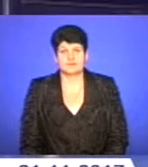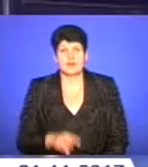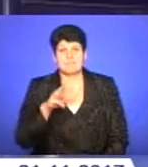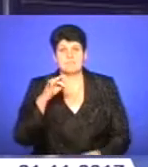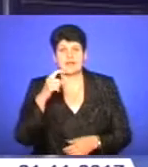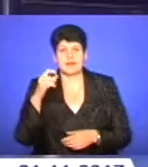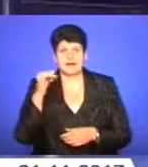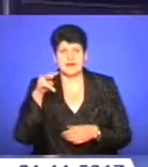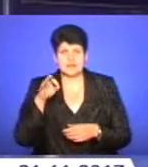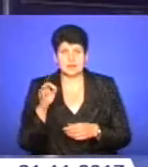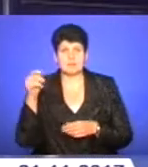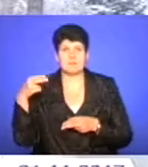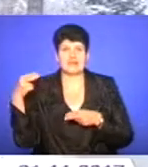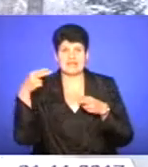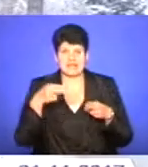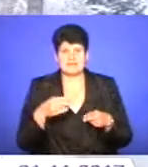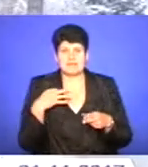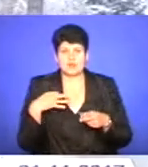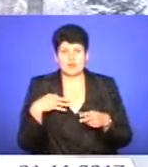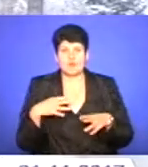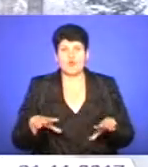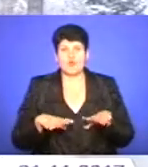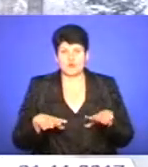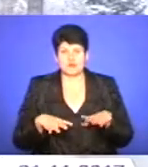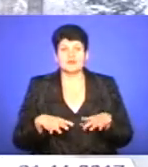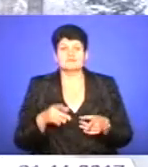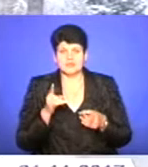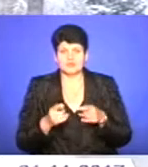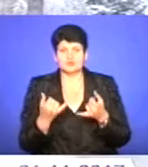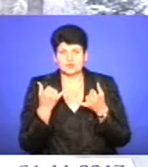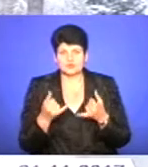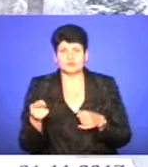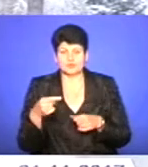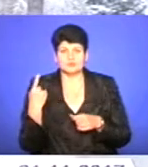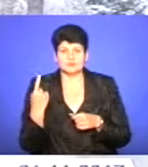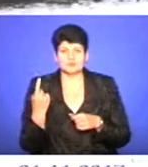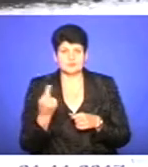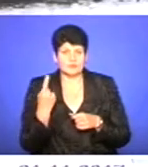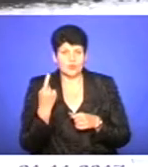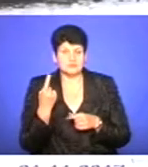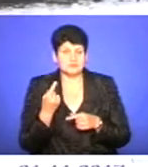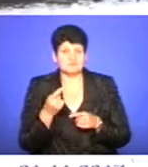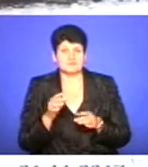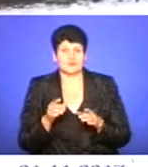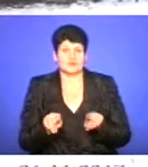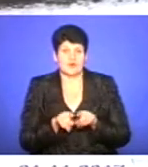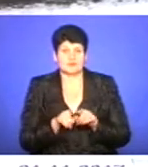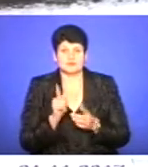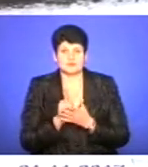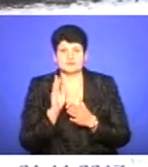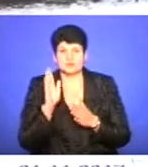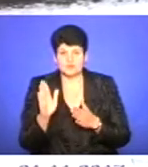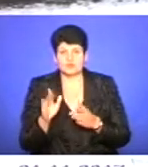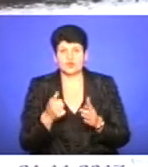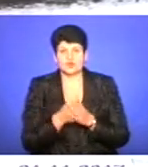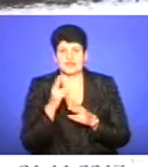Михайло приїхав на білому коні. Народна прикмета справдилась сьогодні на Тернопільщині як ніколи. До кінця тижня в області буде